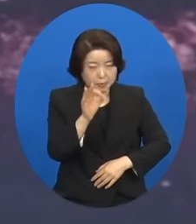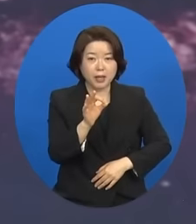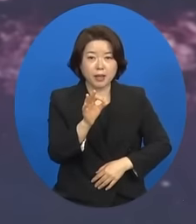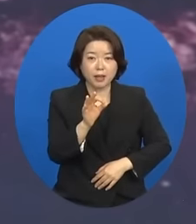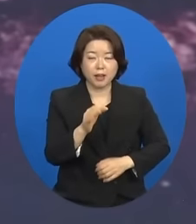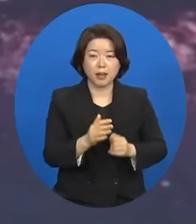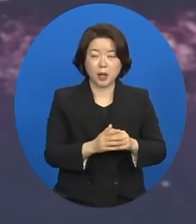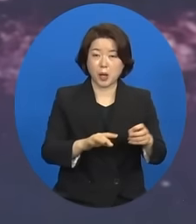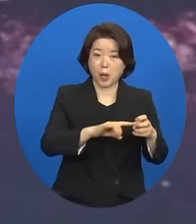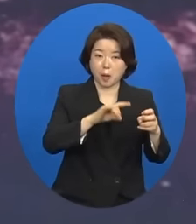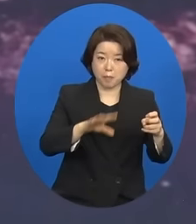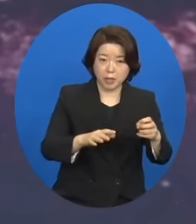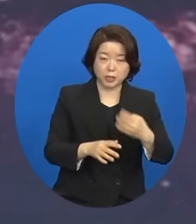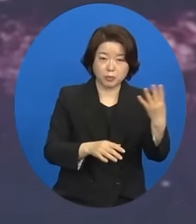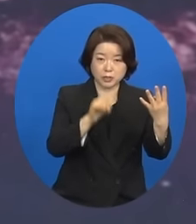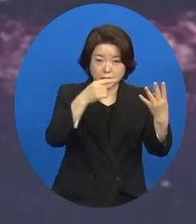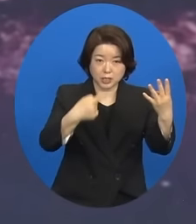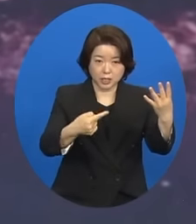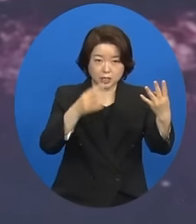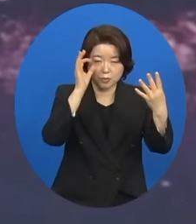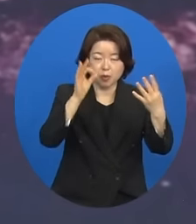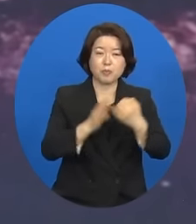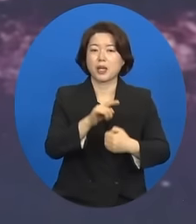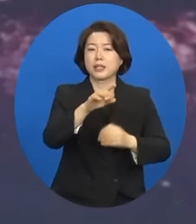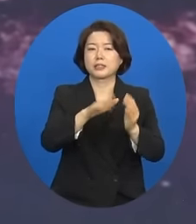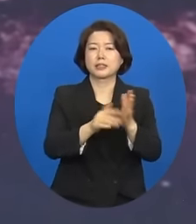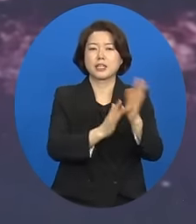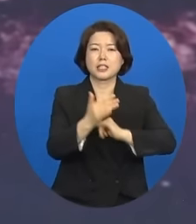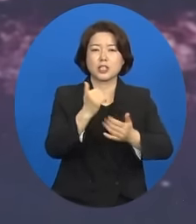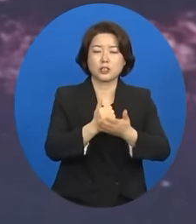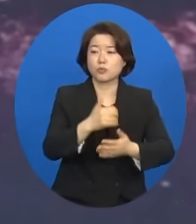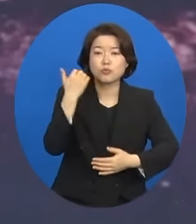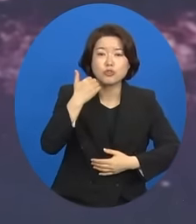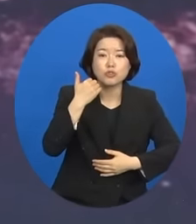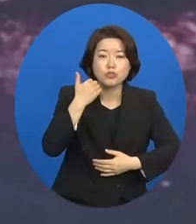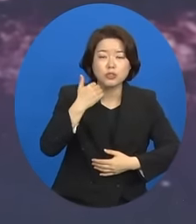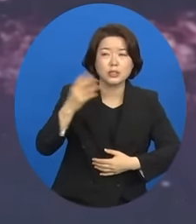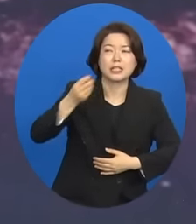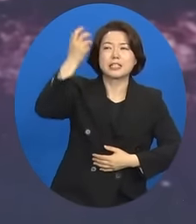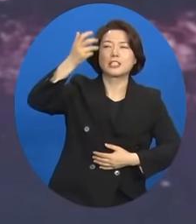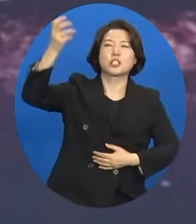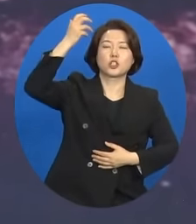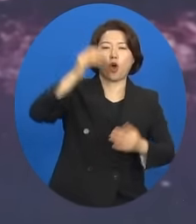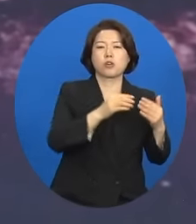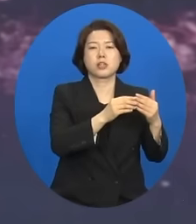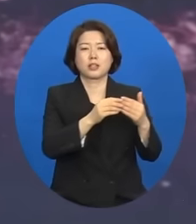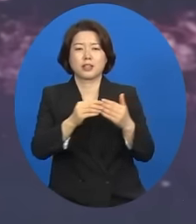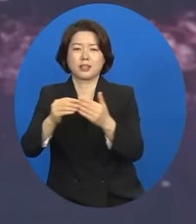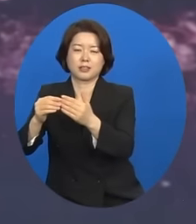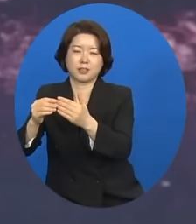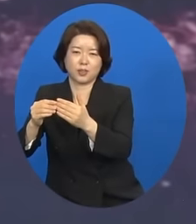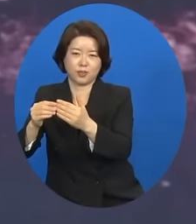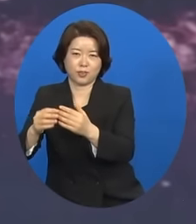마태복음 4장 1절 보십시오 그때 예수께서 누구에게 이끌려서 성령에게